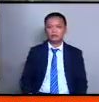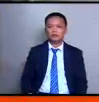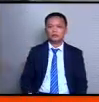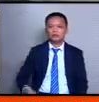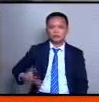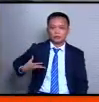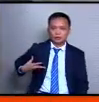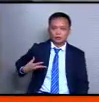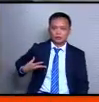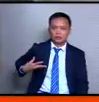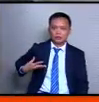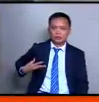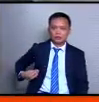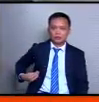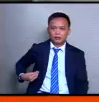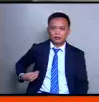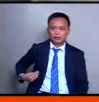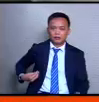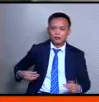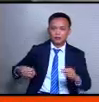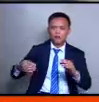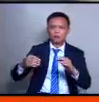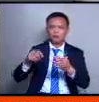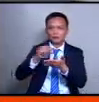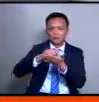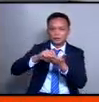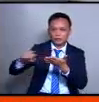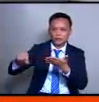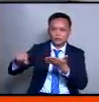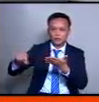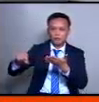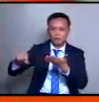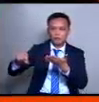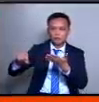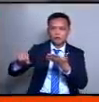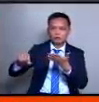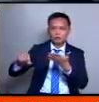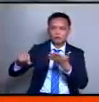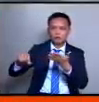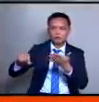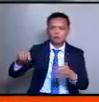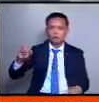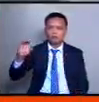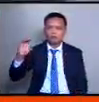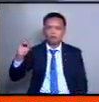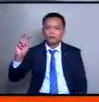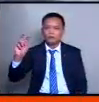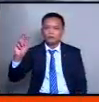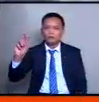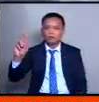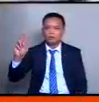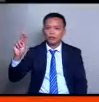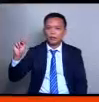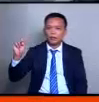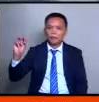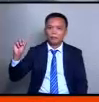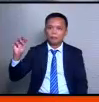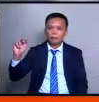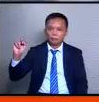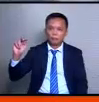corruption kills, may sinulat nga akong article noon. Kasi kung involved ng corruption, hindi na sure